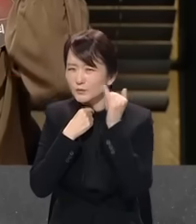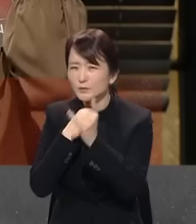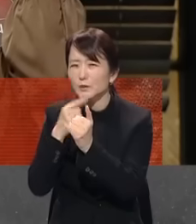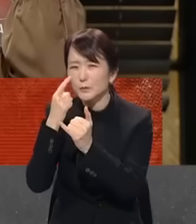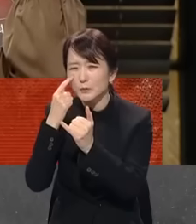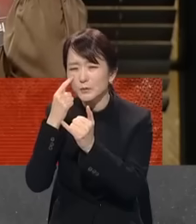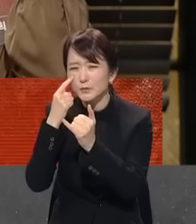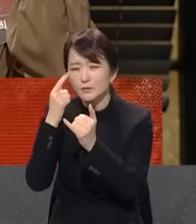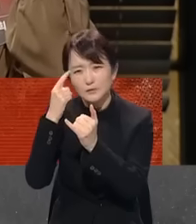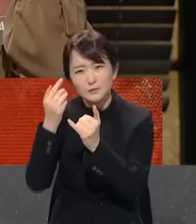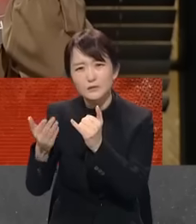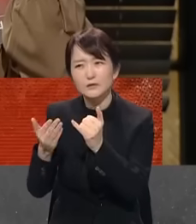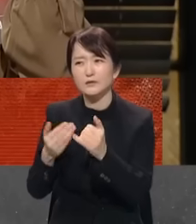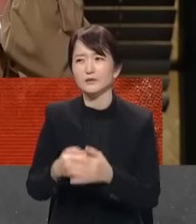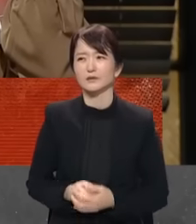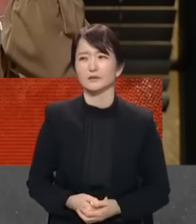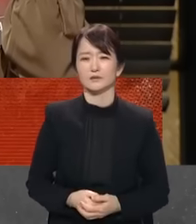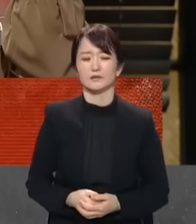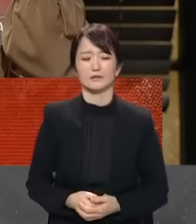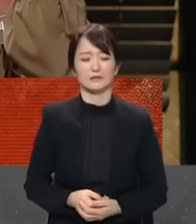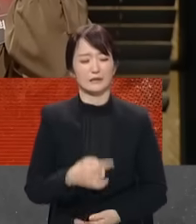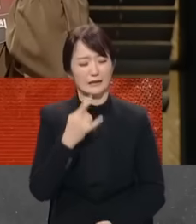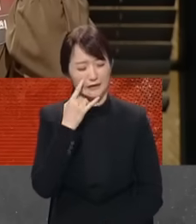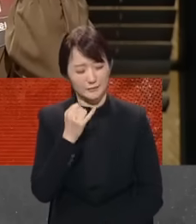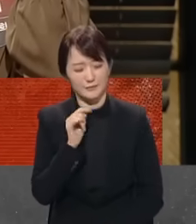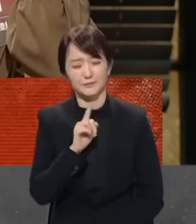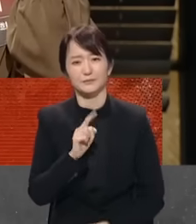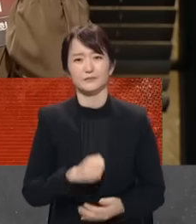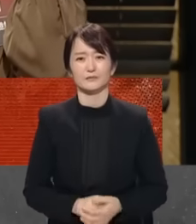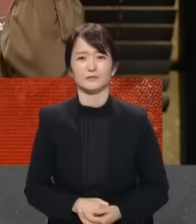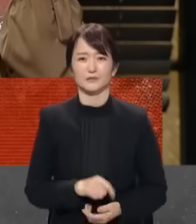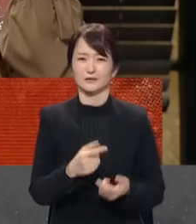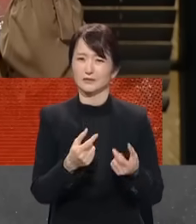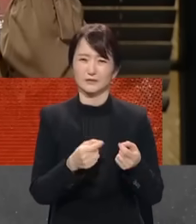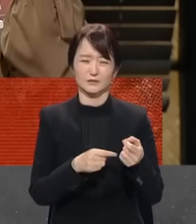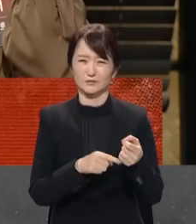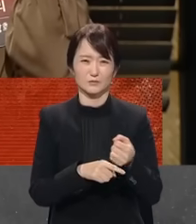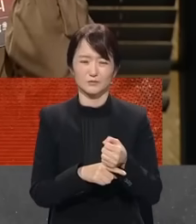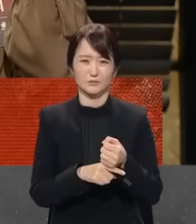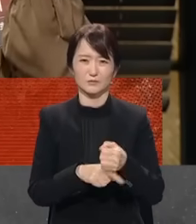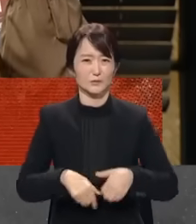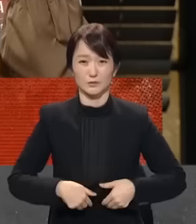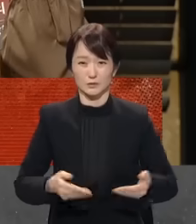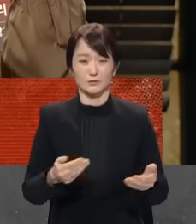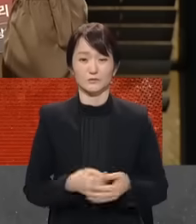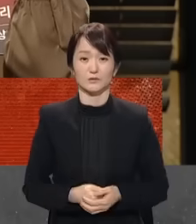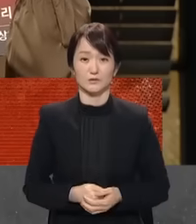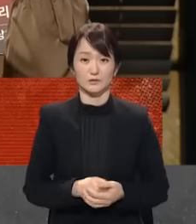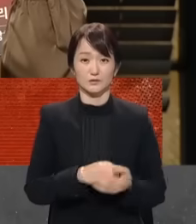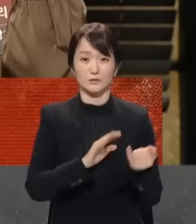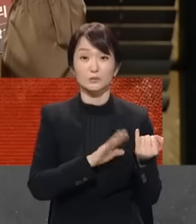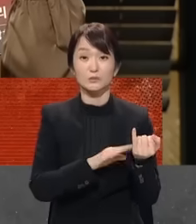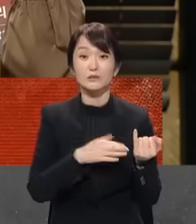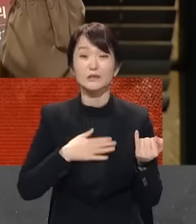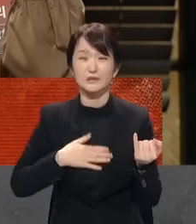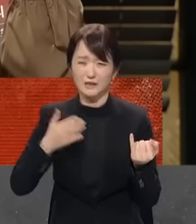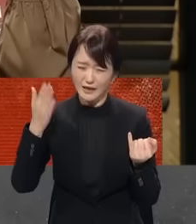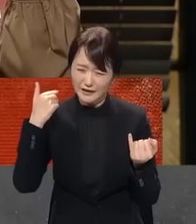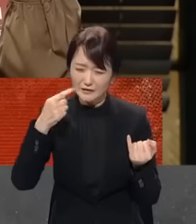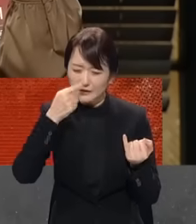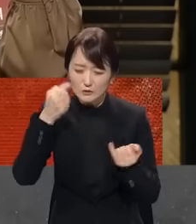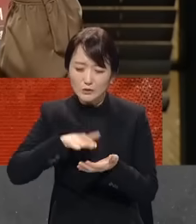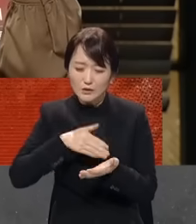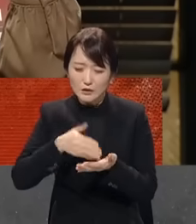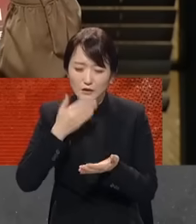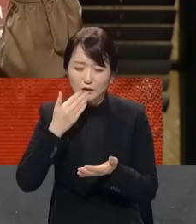하셔가지고. 아유, 어머니도 참. 그러실 것까진 없는데 동서도 알겠지만 내가 그때 굴전 먹고